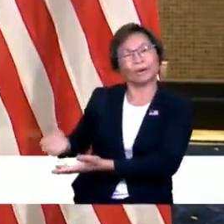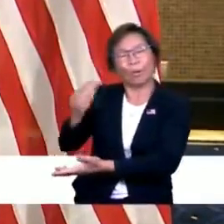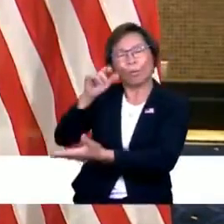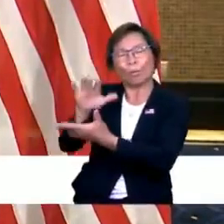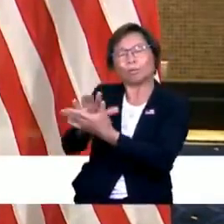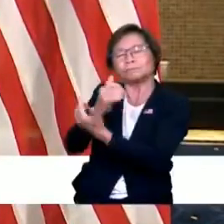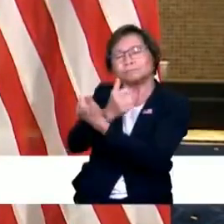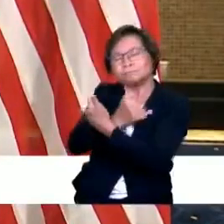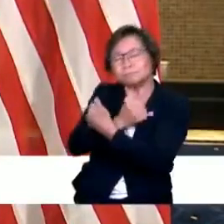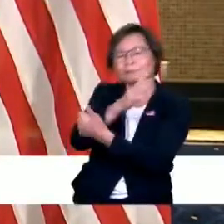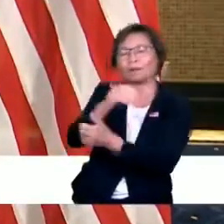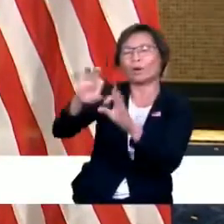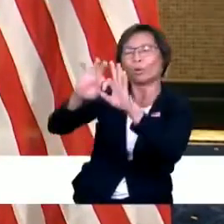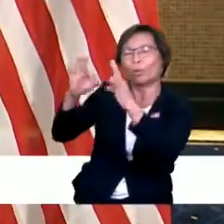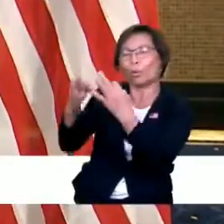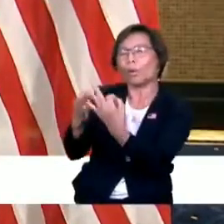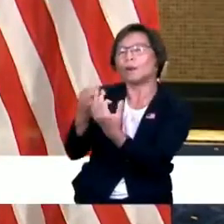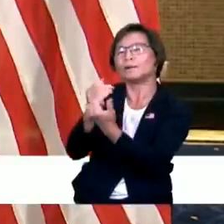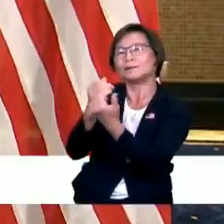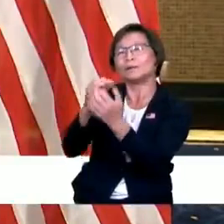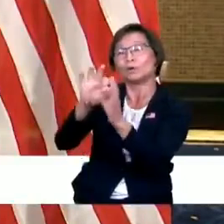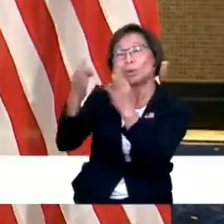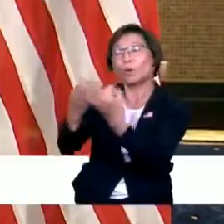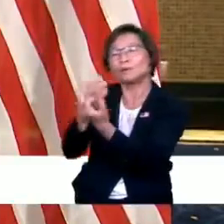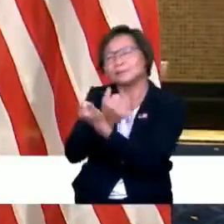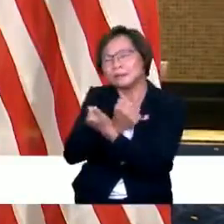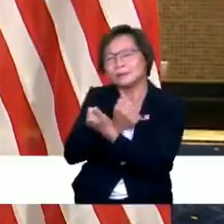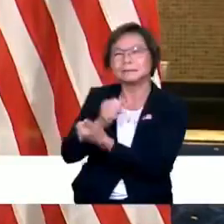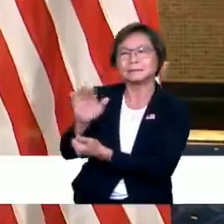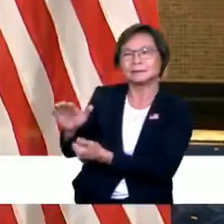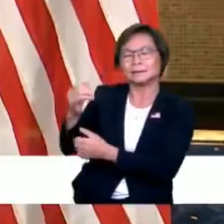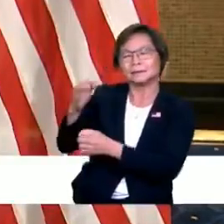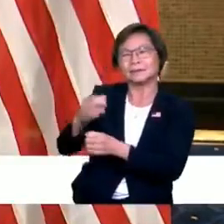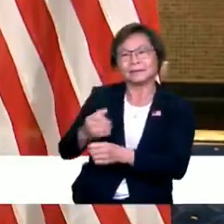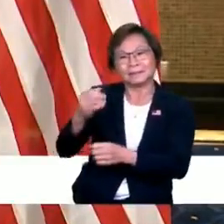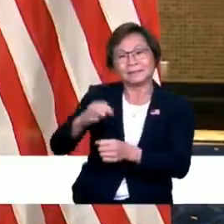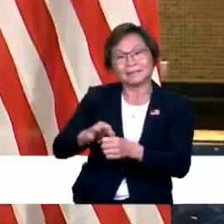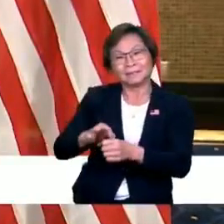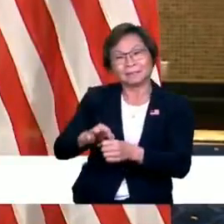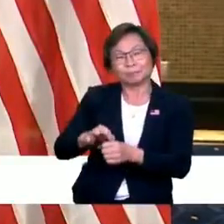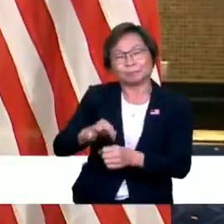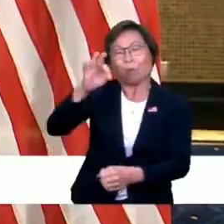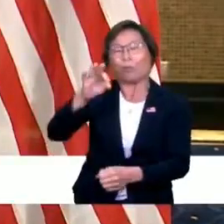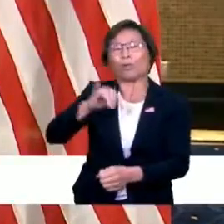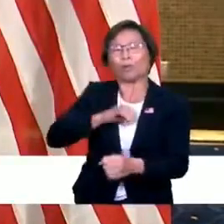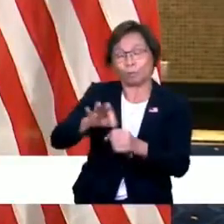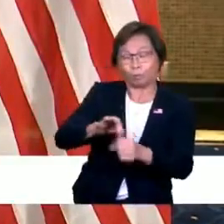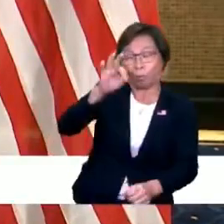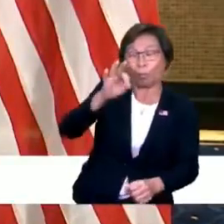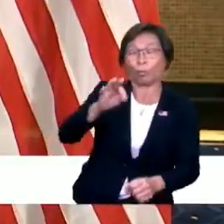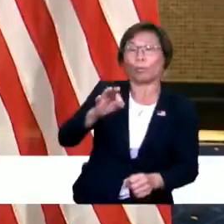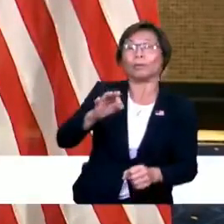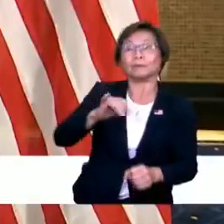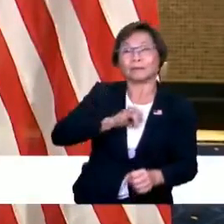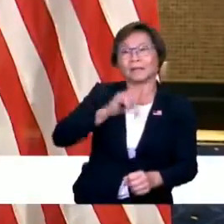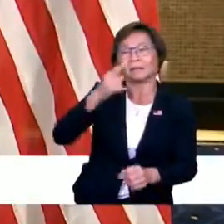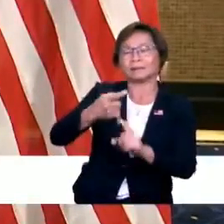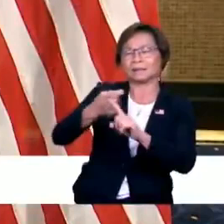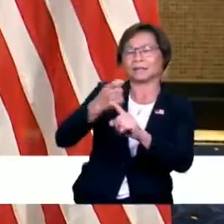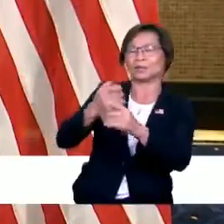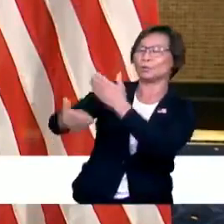tercinta dan keluarga saya yang menjadi sumber inspirasi saya sejak dan pendahulu